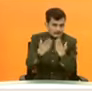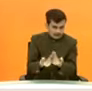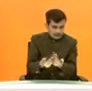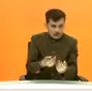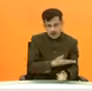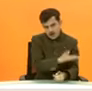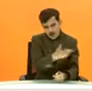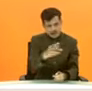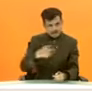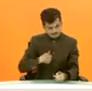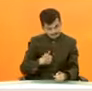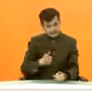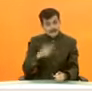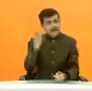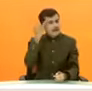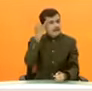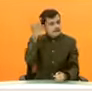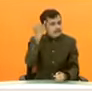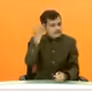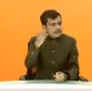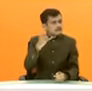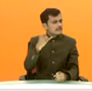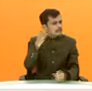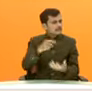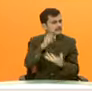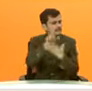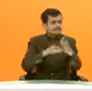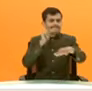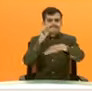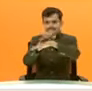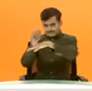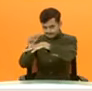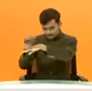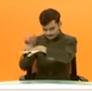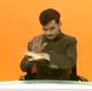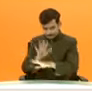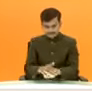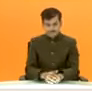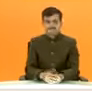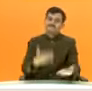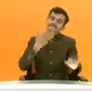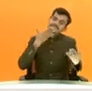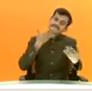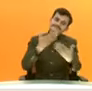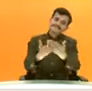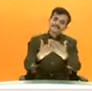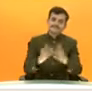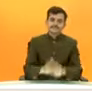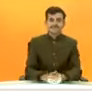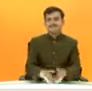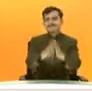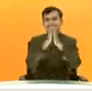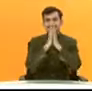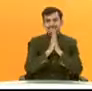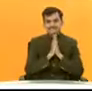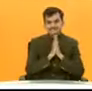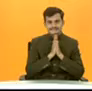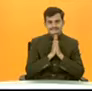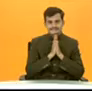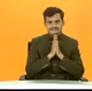आप हमें अपने विचार और सुझाव भेजते रहिए। धन्यवाद। नमस्कार।